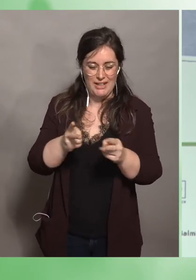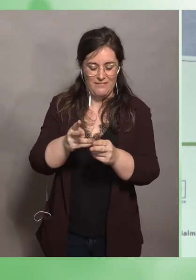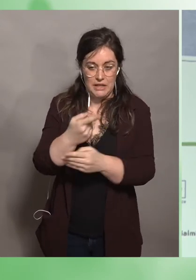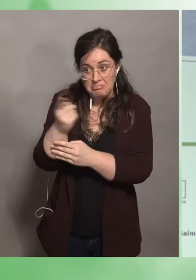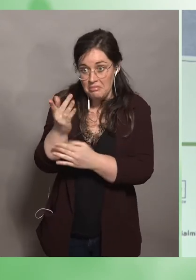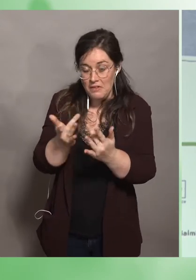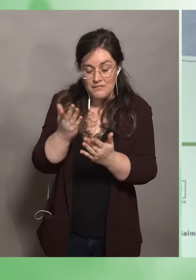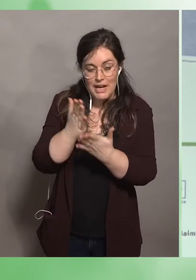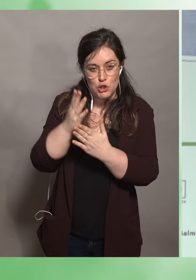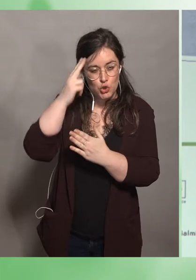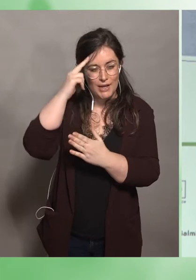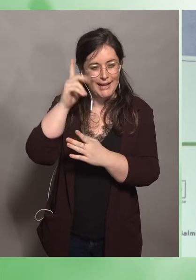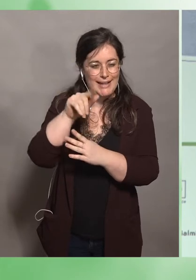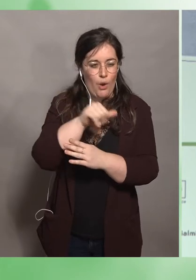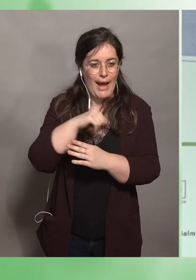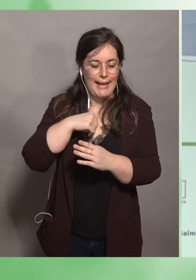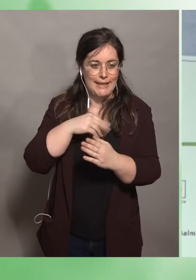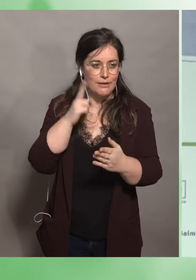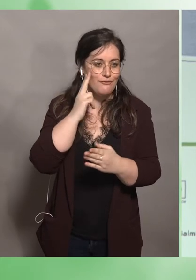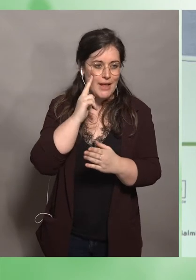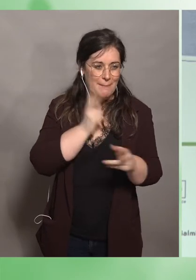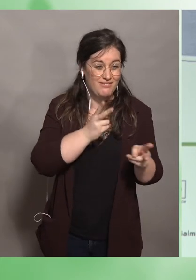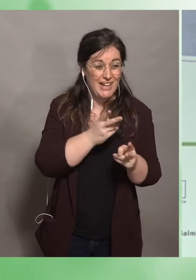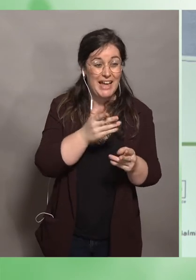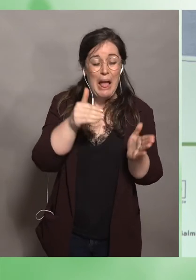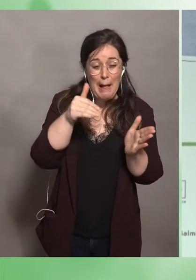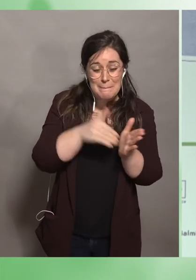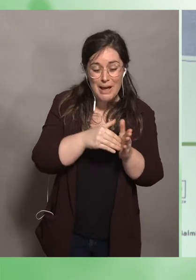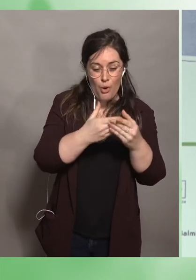Sie vielleicht auch aus Ihrem unternehmerischen Weg, dass man Lösungen finden muss auf